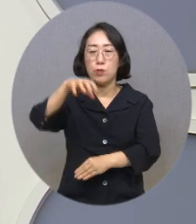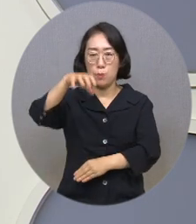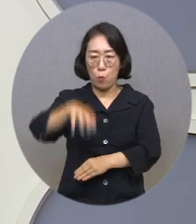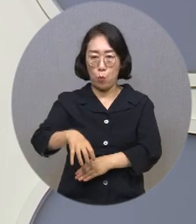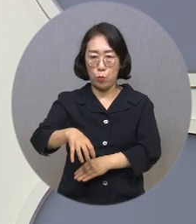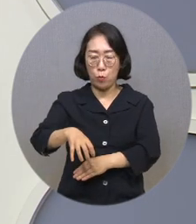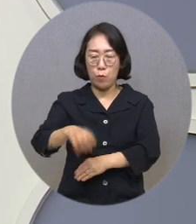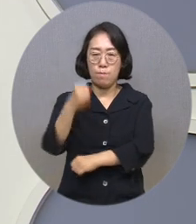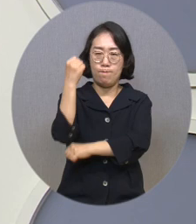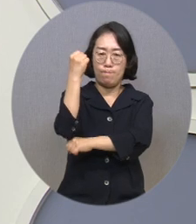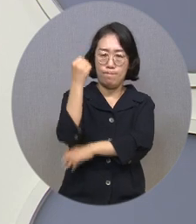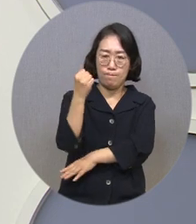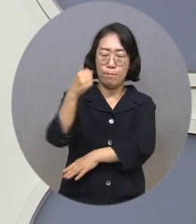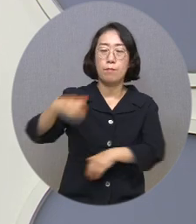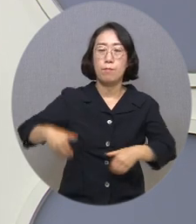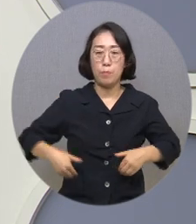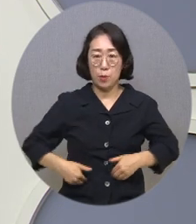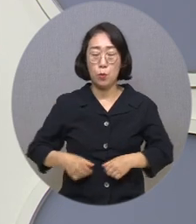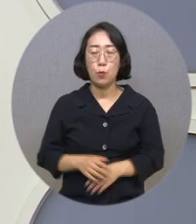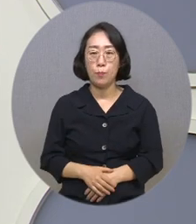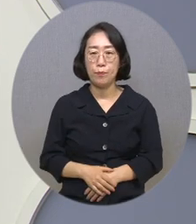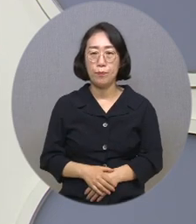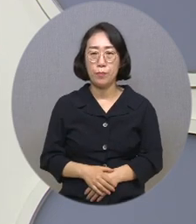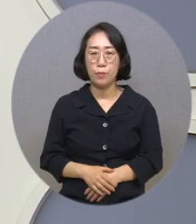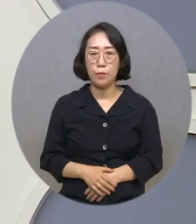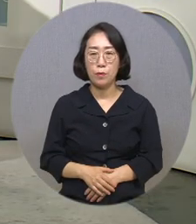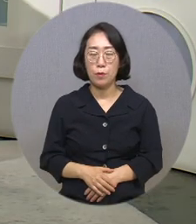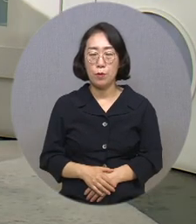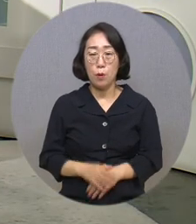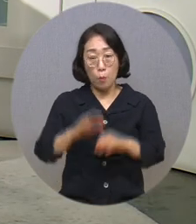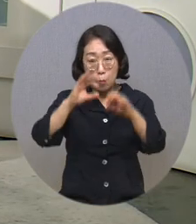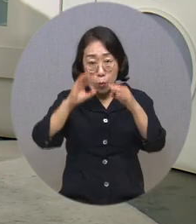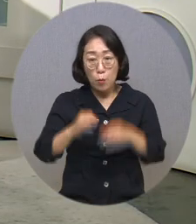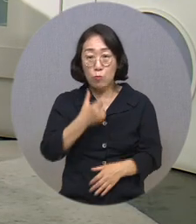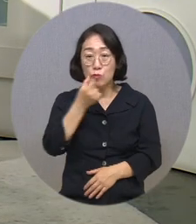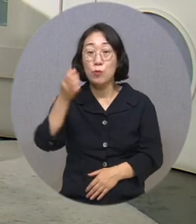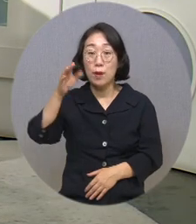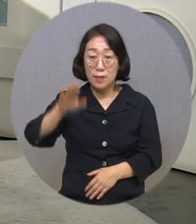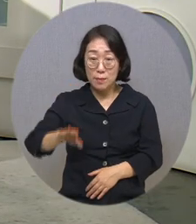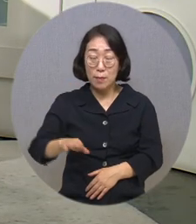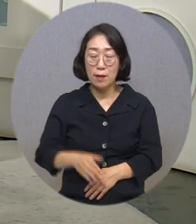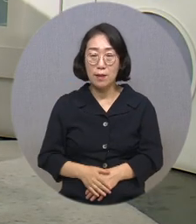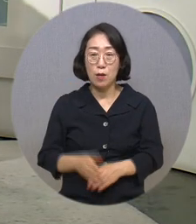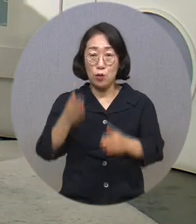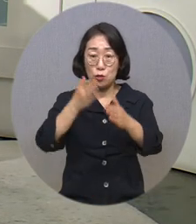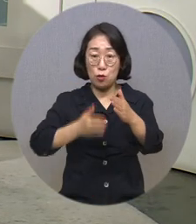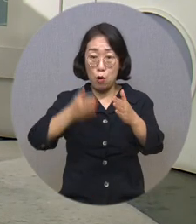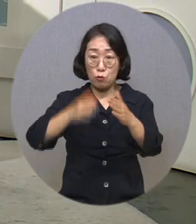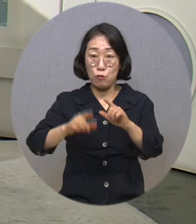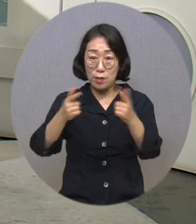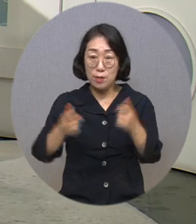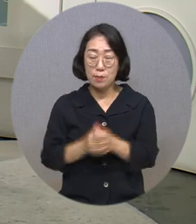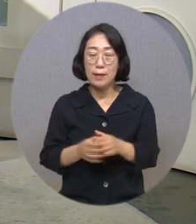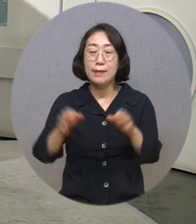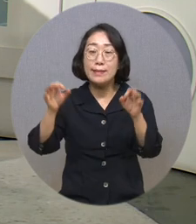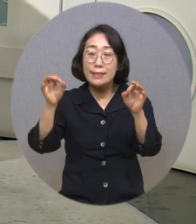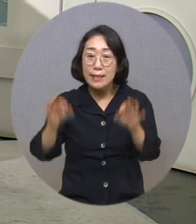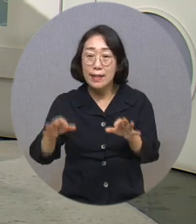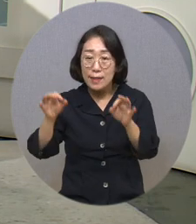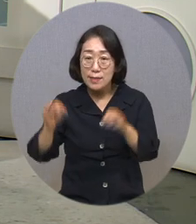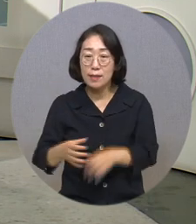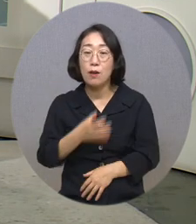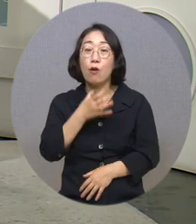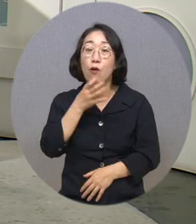대학은 앞으로 그래서 저희도 부족하지만 이제 정규 학과는 아니더라도 단기 과정으로 해서